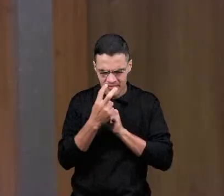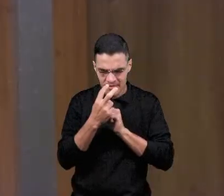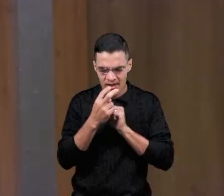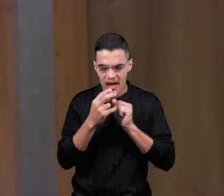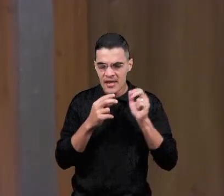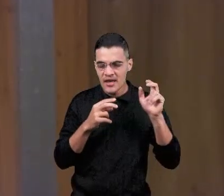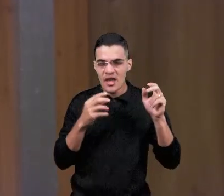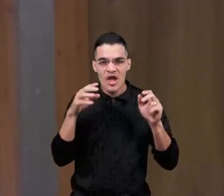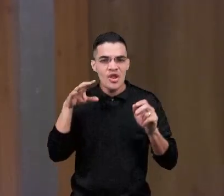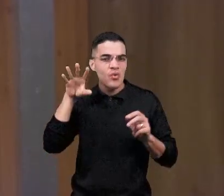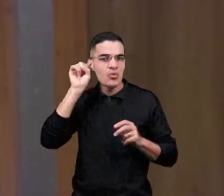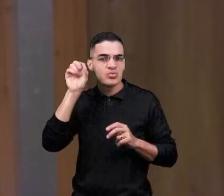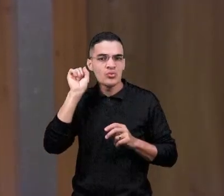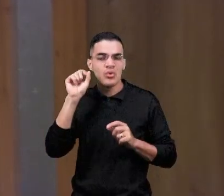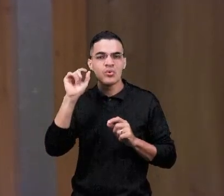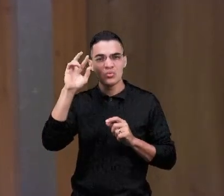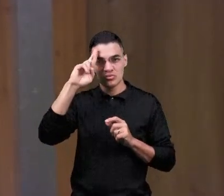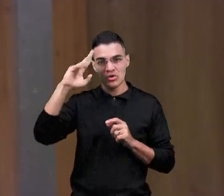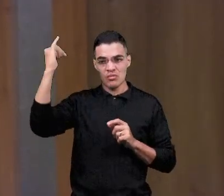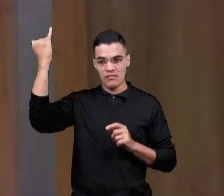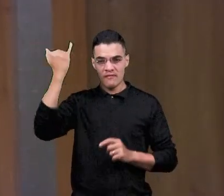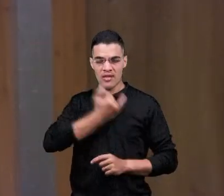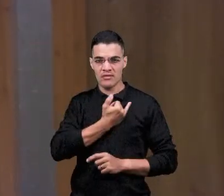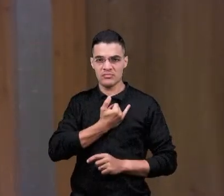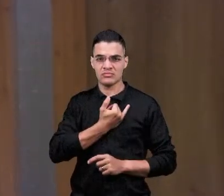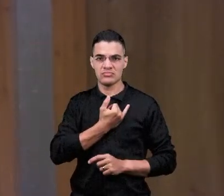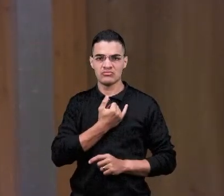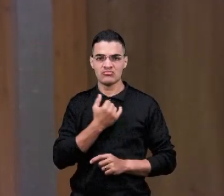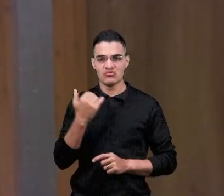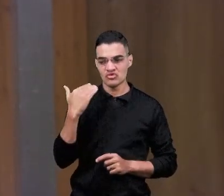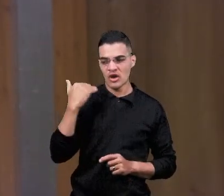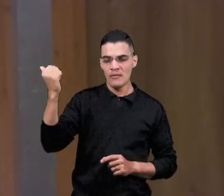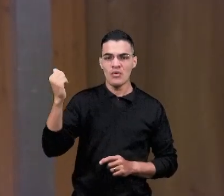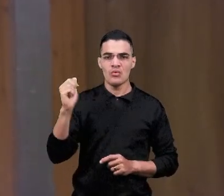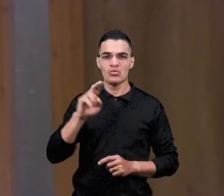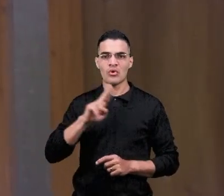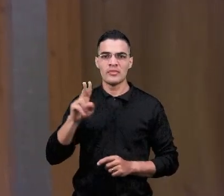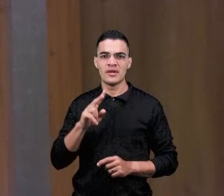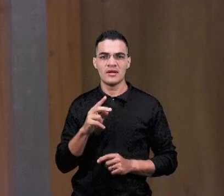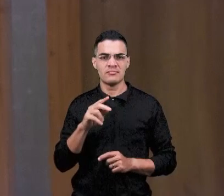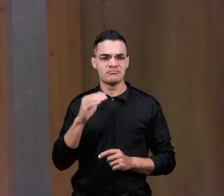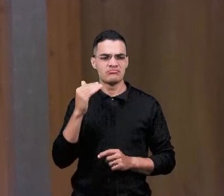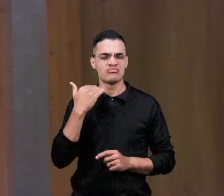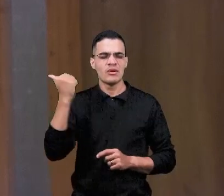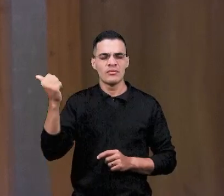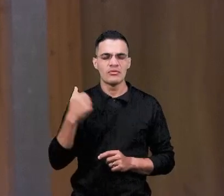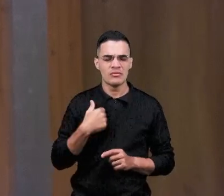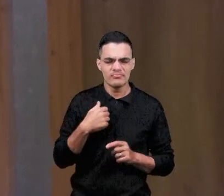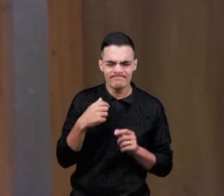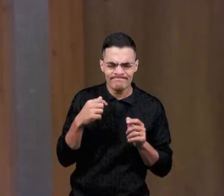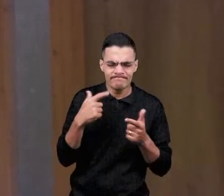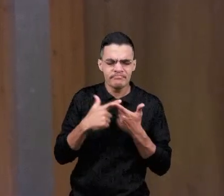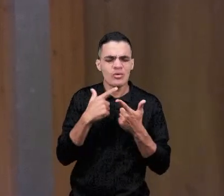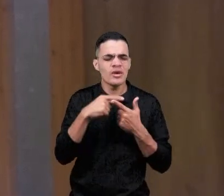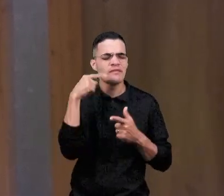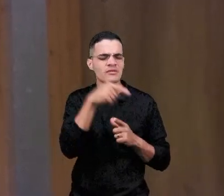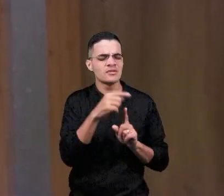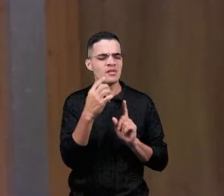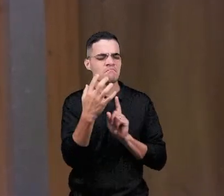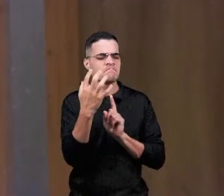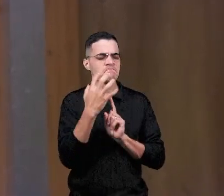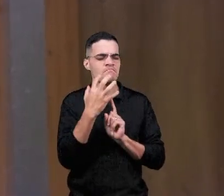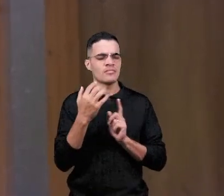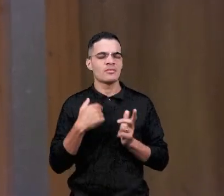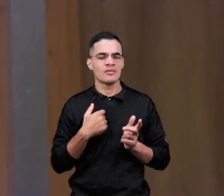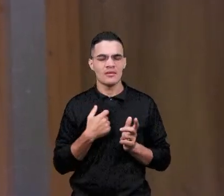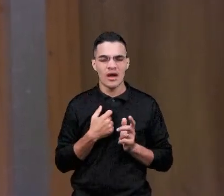voix qui disait « Seul, seul, pourquoi me persécutes-tu » Et lui, il a dit « Qui es-tu, Seigneur ?» Et cette